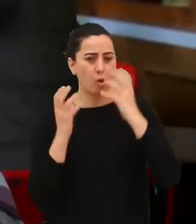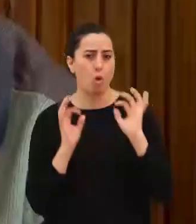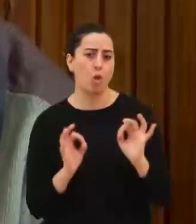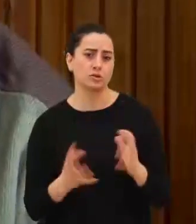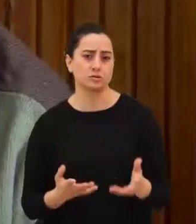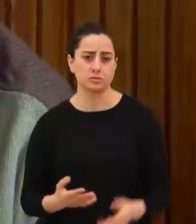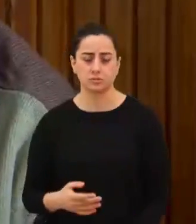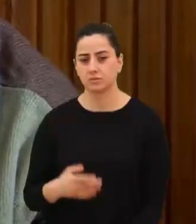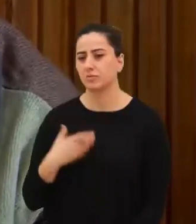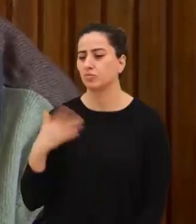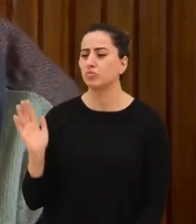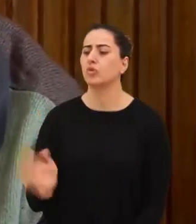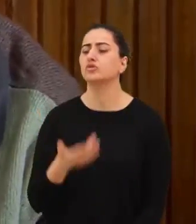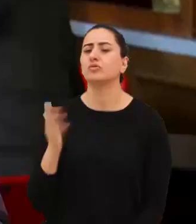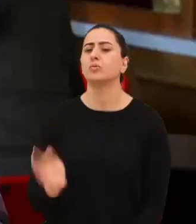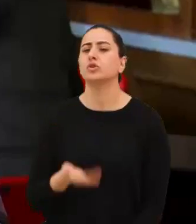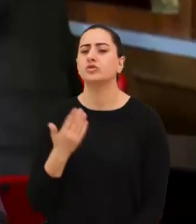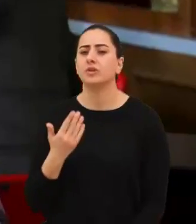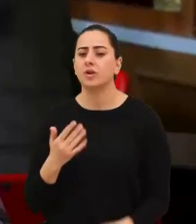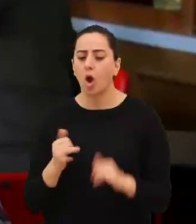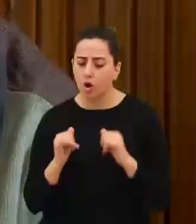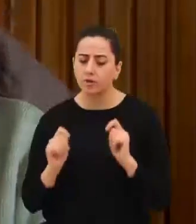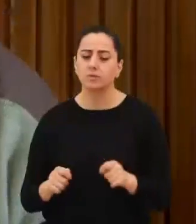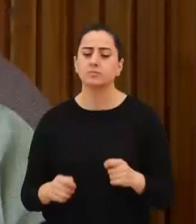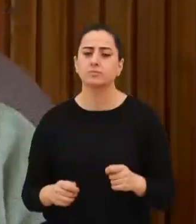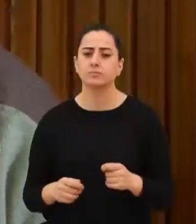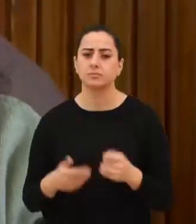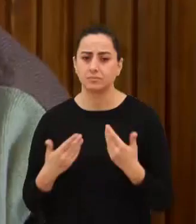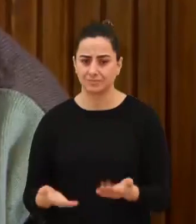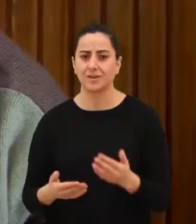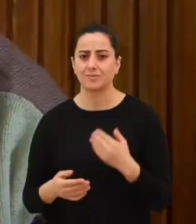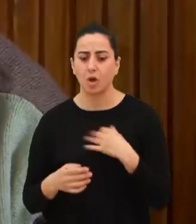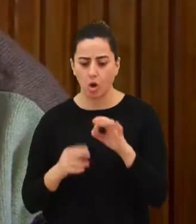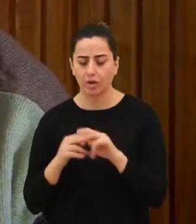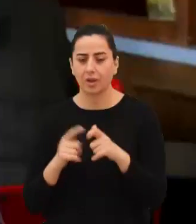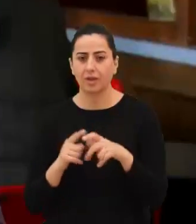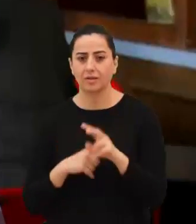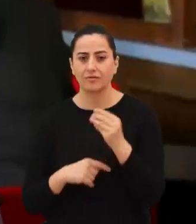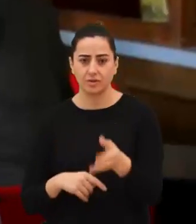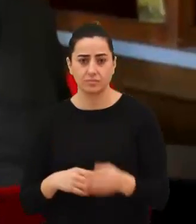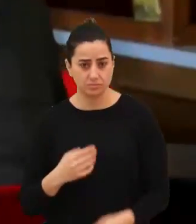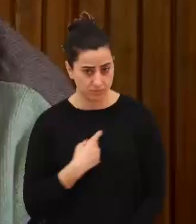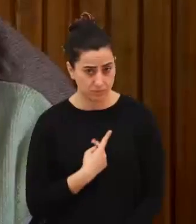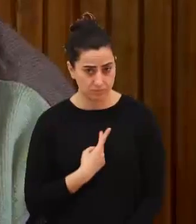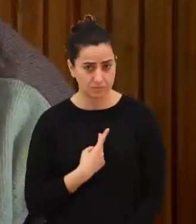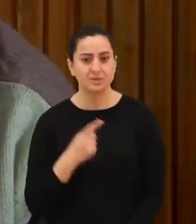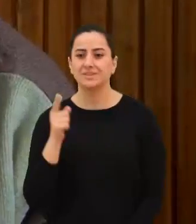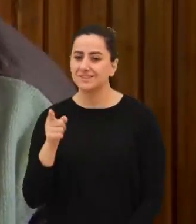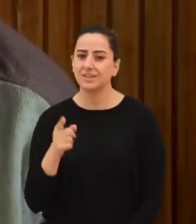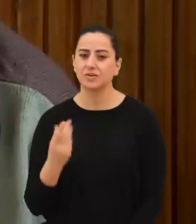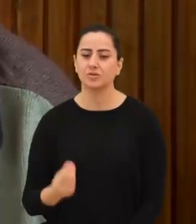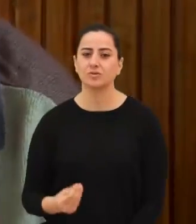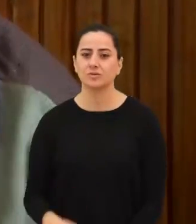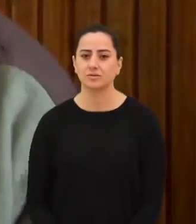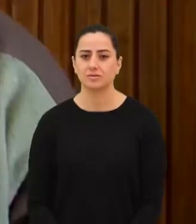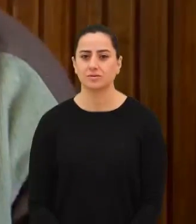ya. Oğlum boş ver. Oylamana bak sen. Bak sağ okey verdim biliyor musun? Bu da benim mi? He senin.